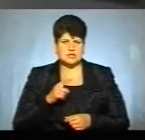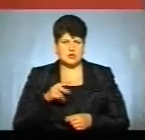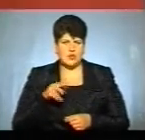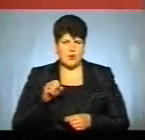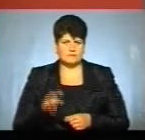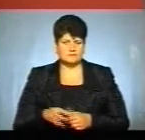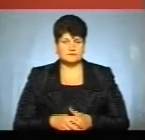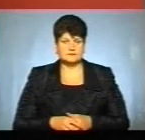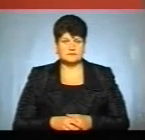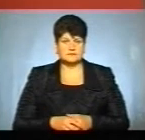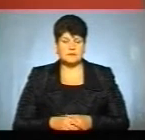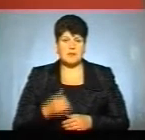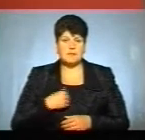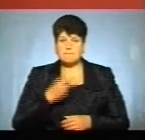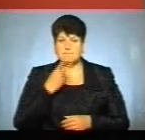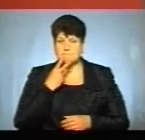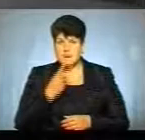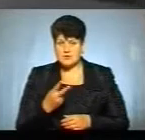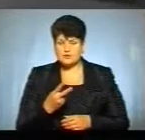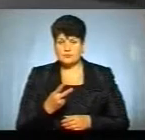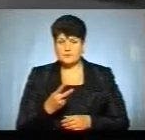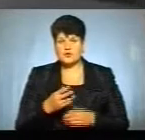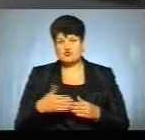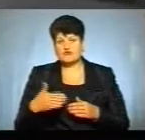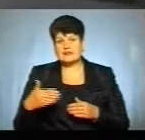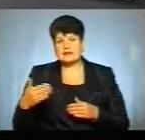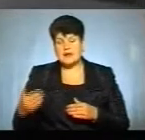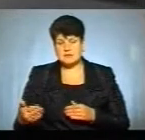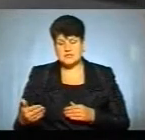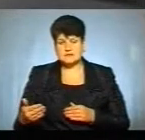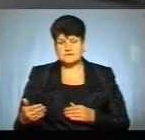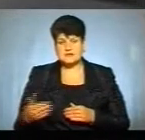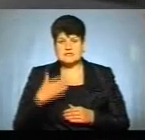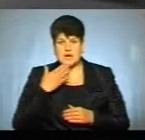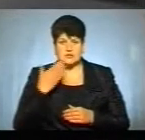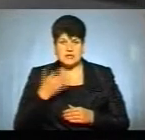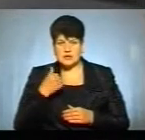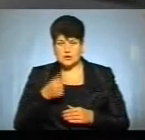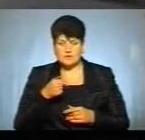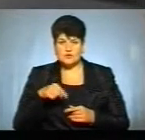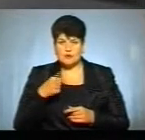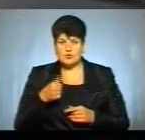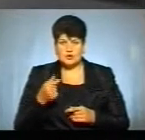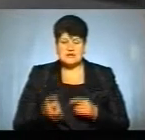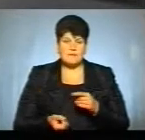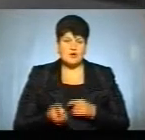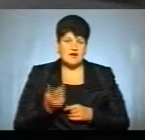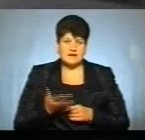Ми бачимо, що в динаміці за останні роки, от в цьому році,